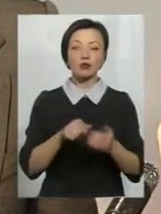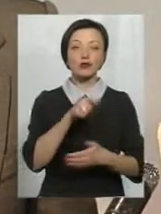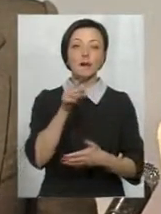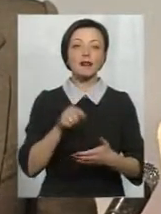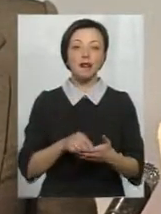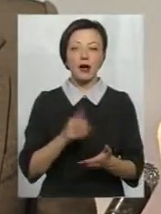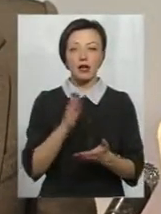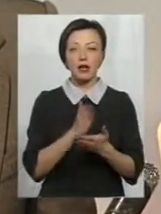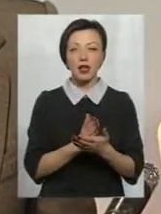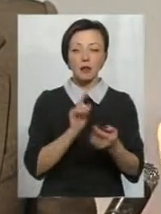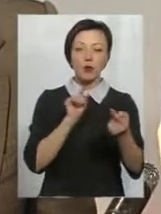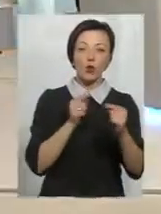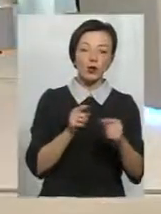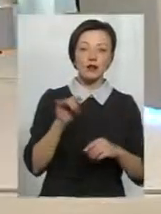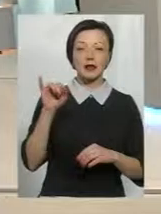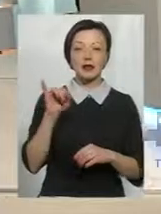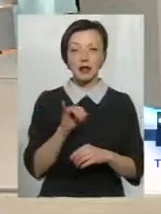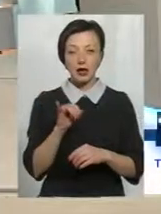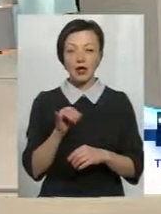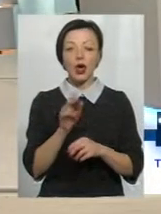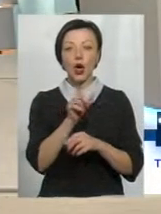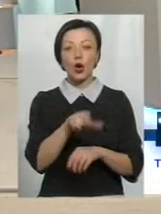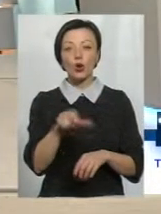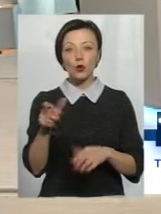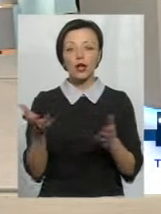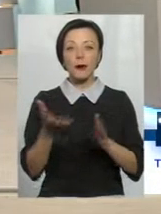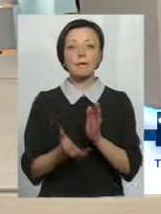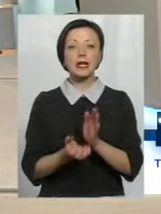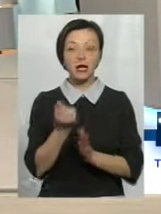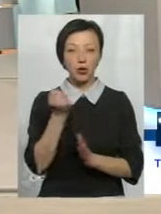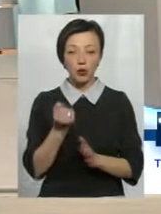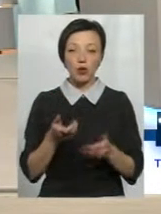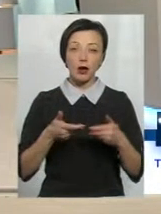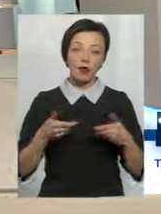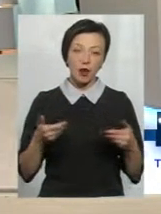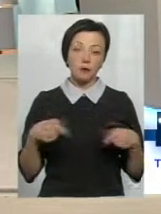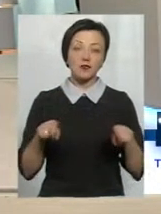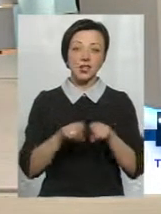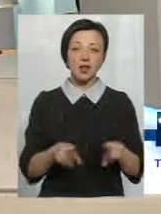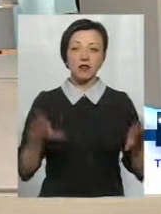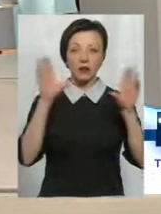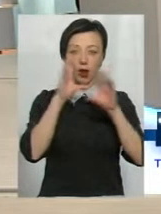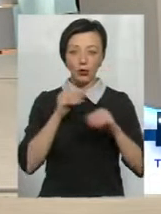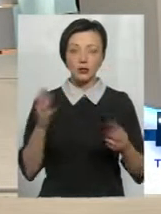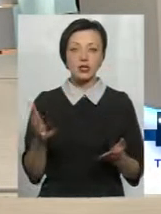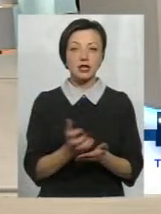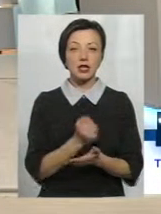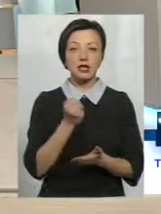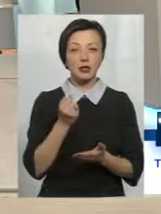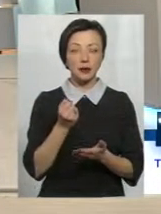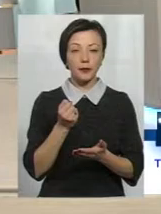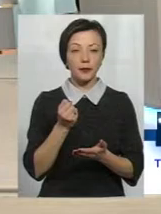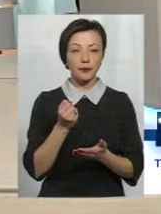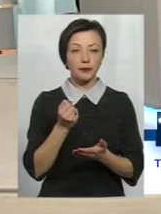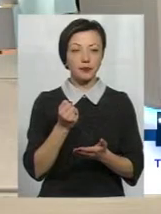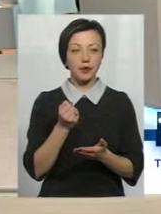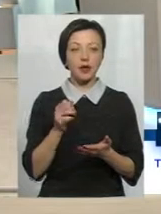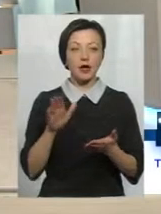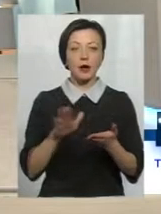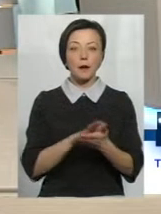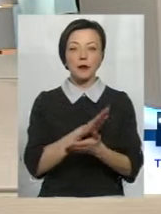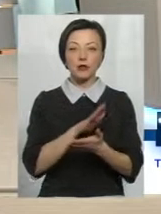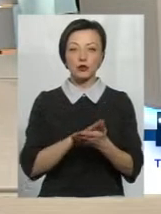і супротивники, і є ті люди, які підтримують. Нам все-таки вдалося знайти по